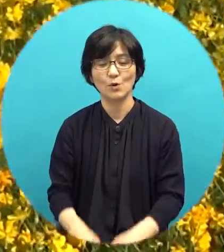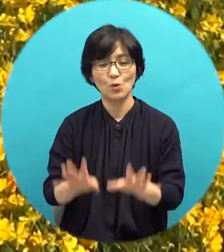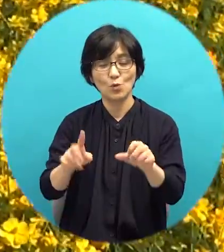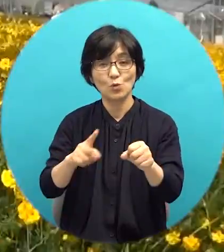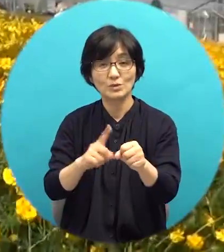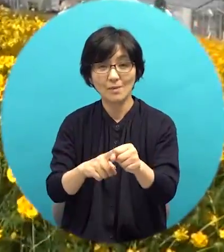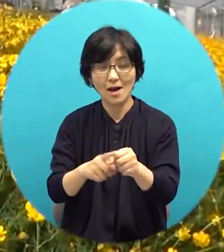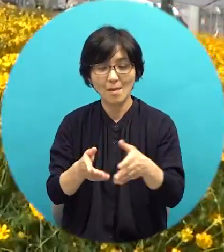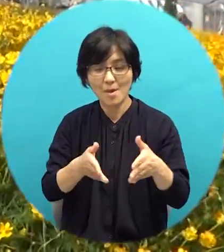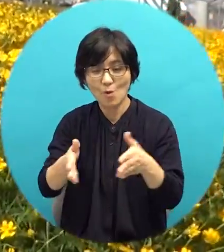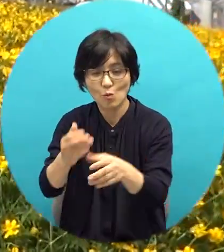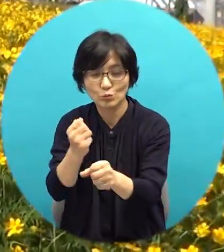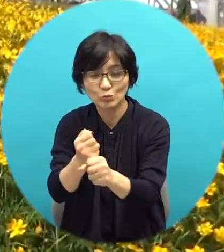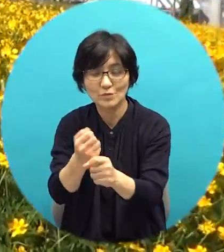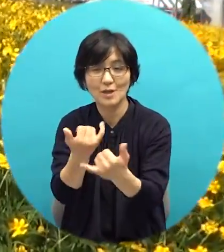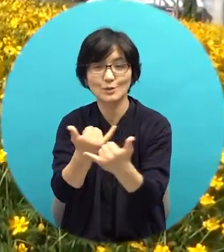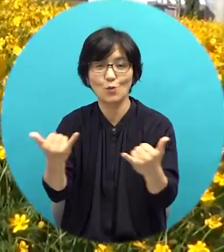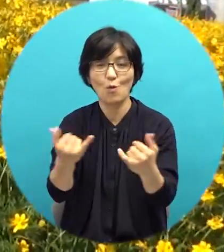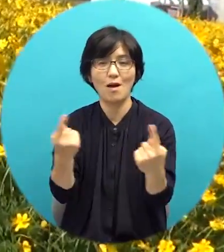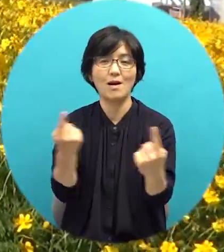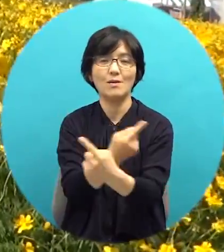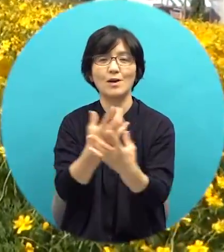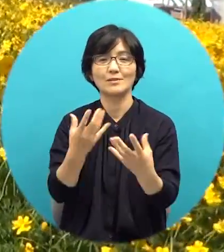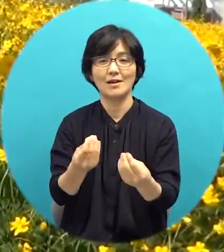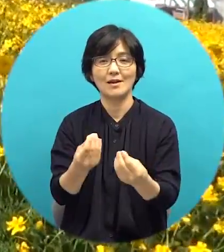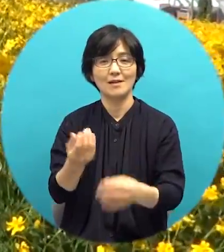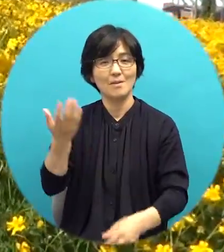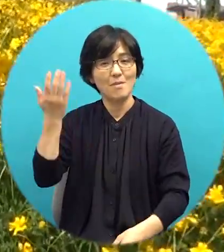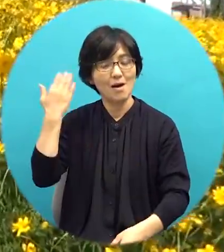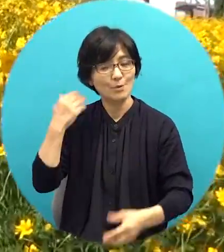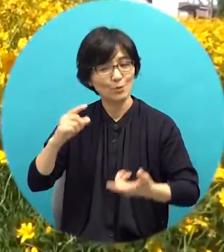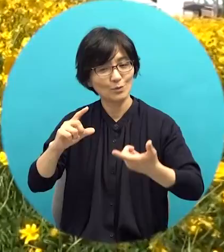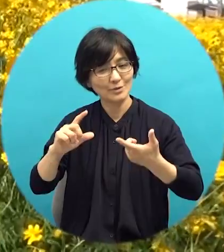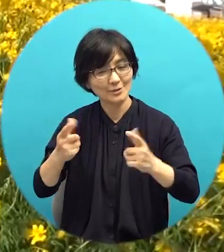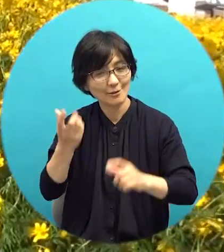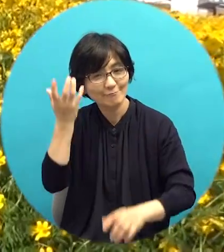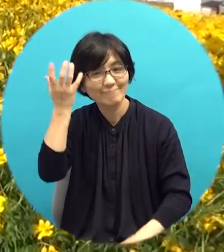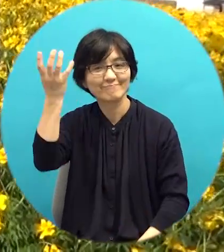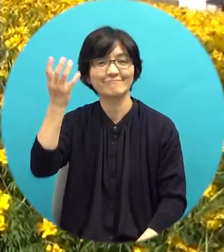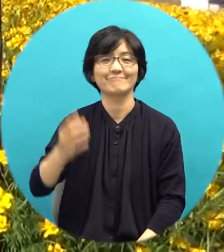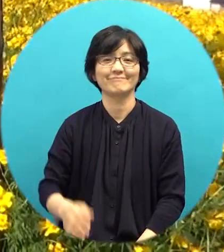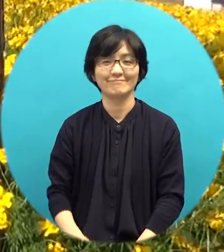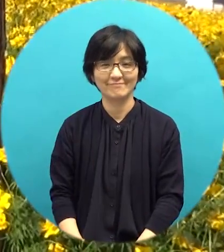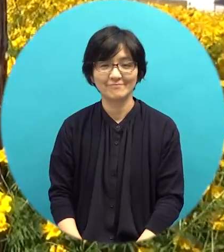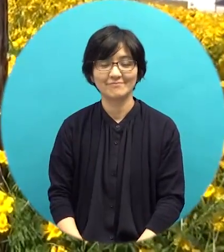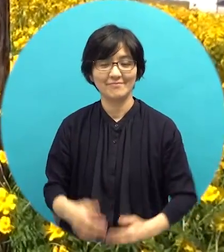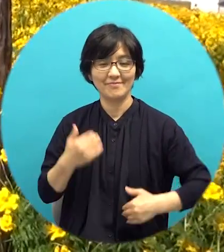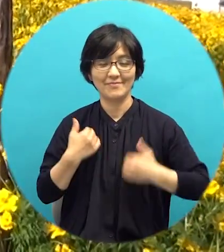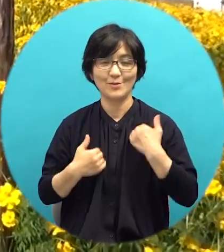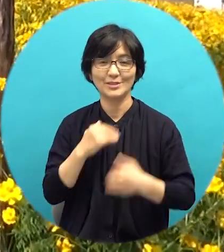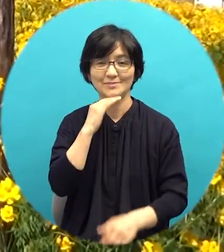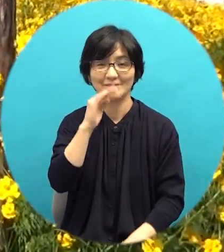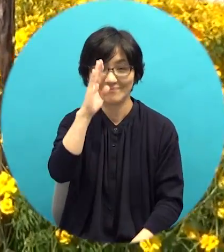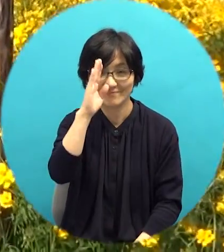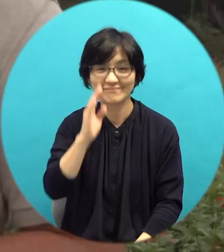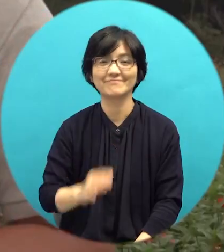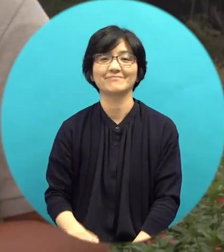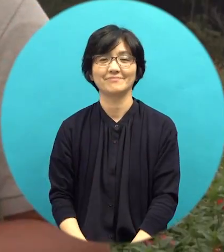年は作る方が変わったので、今までと違った迷路になるかもしれないです。楽しみにしてください